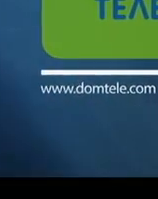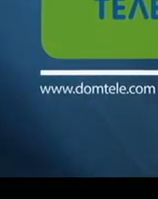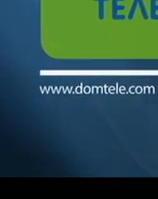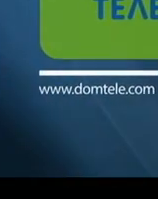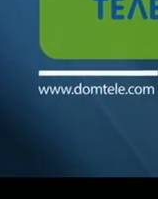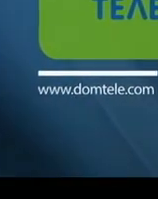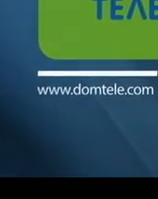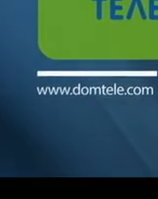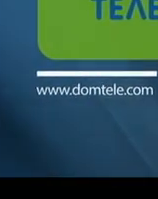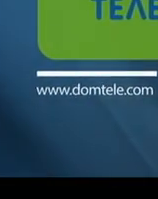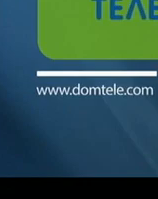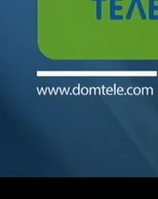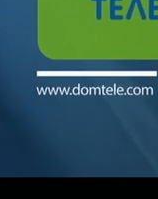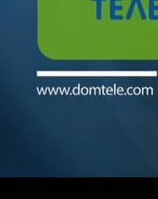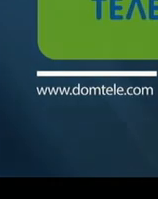Музика